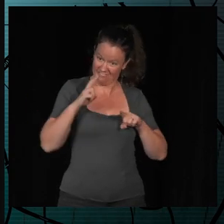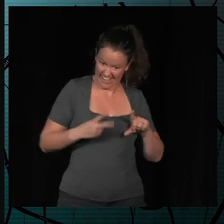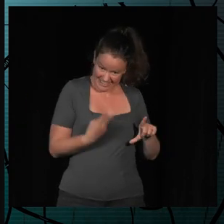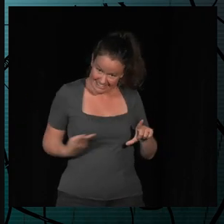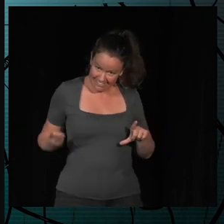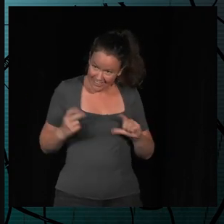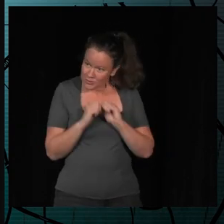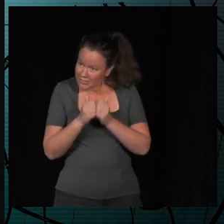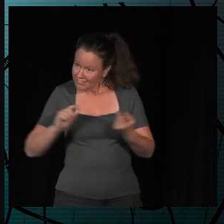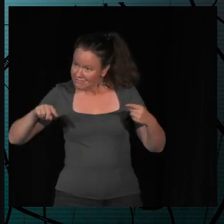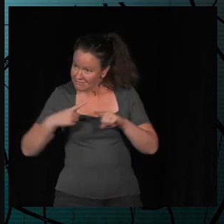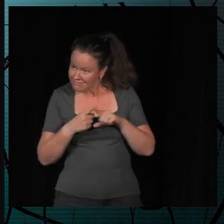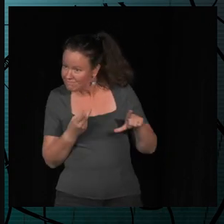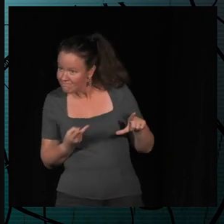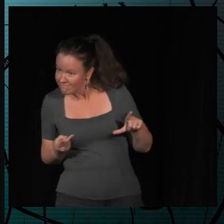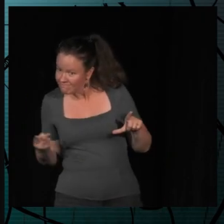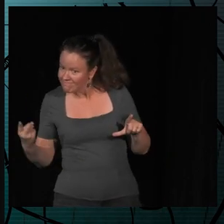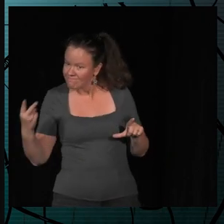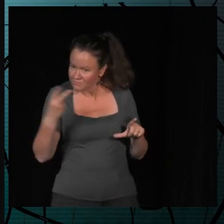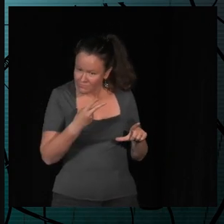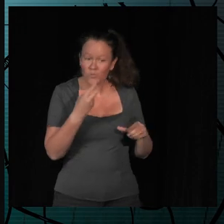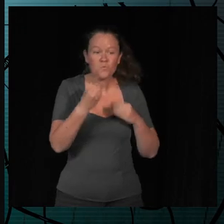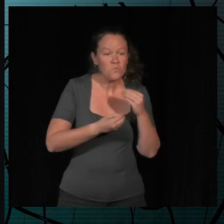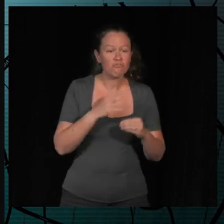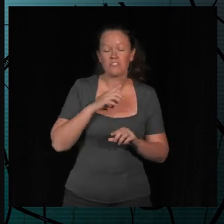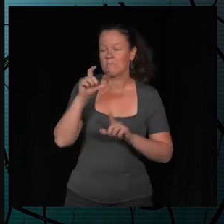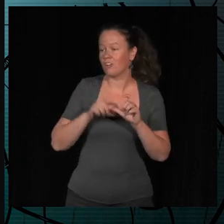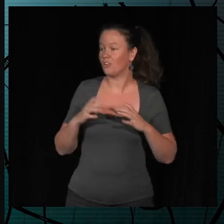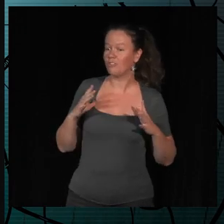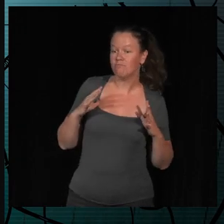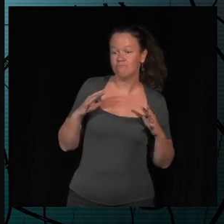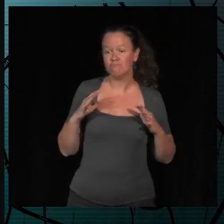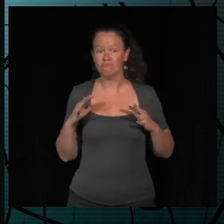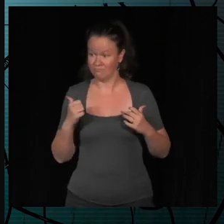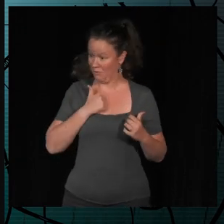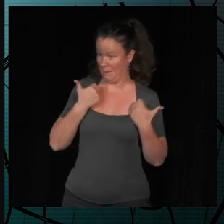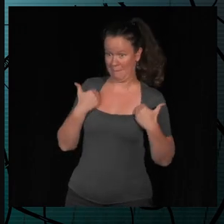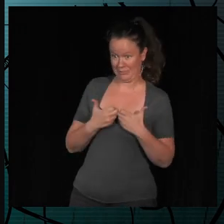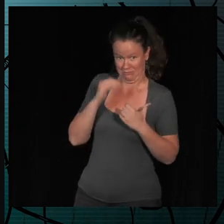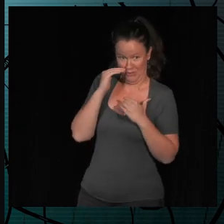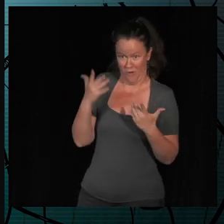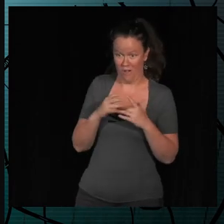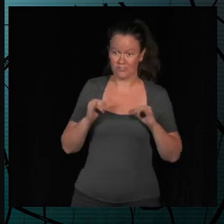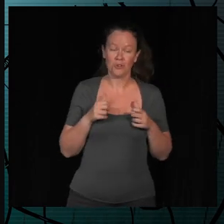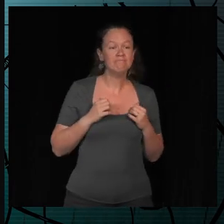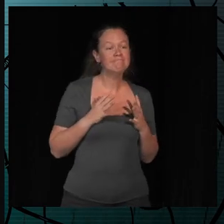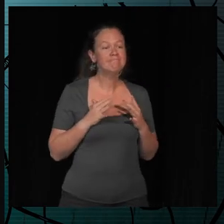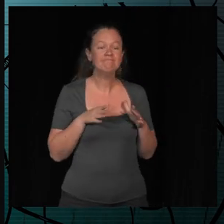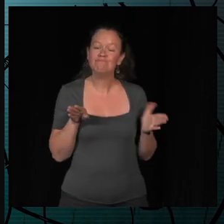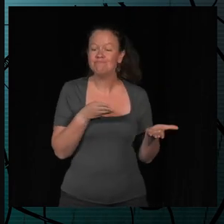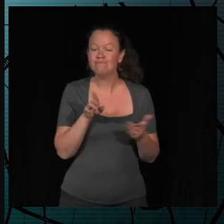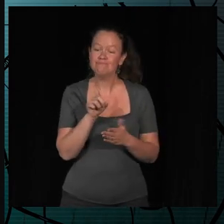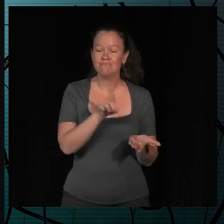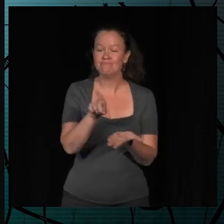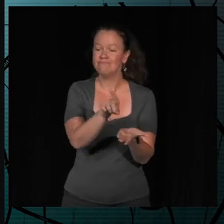dont je suis d'ailleurs je je me promène pour essayer de parce qu'il y a des choses magnifiques dans les jeux vidéos d'ailleurs vous savez que quand on il y a des